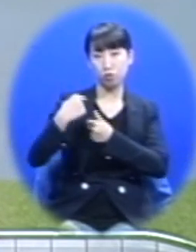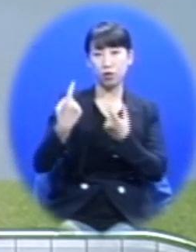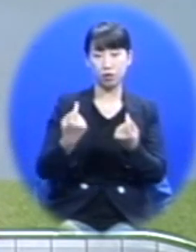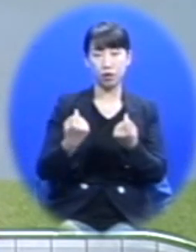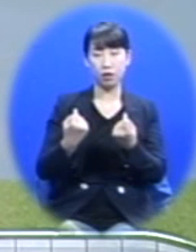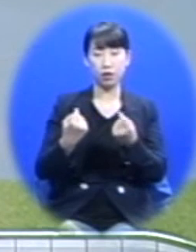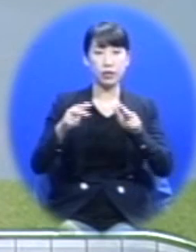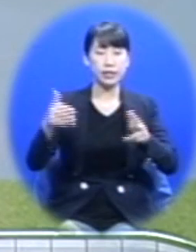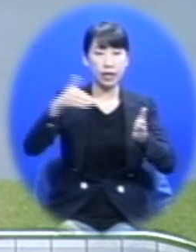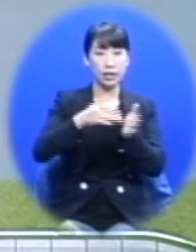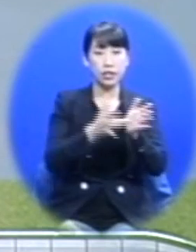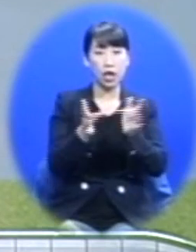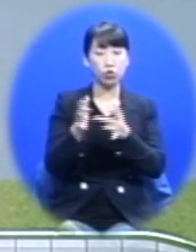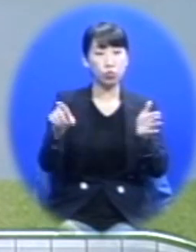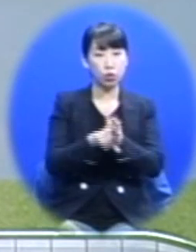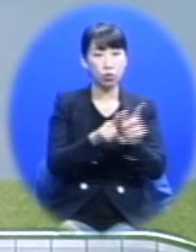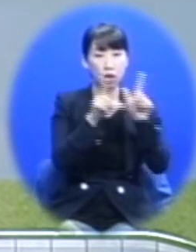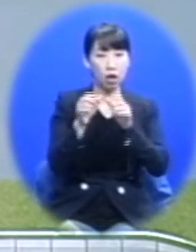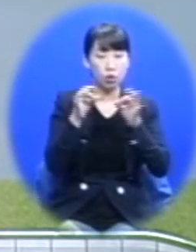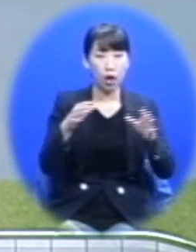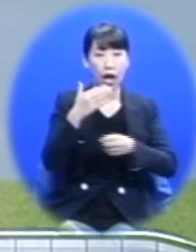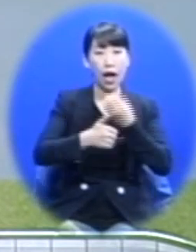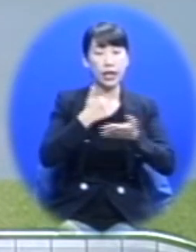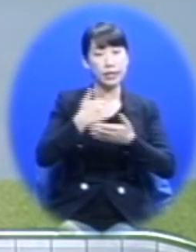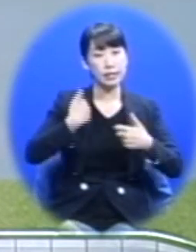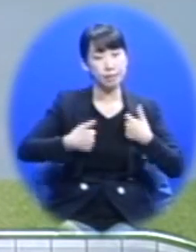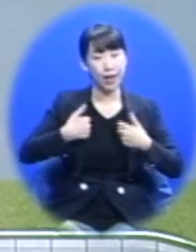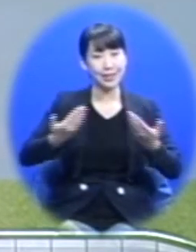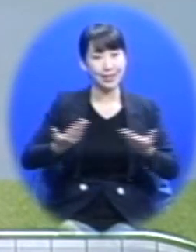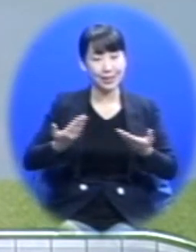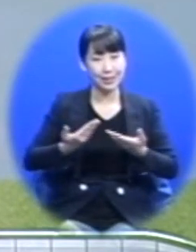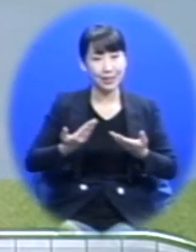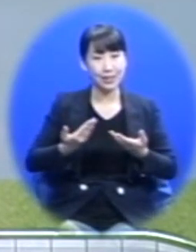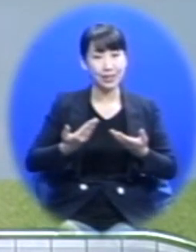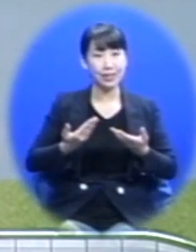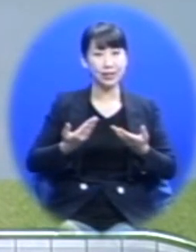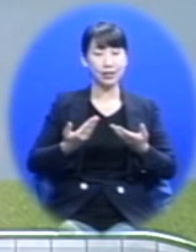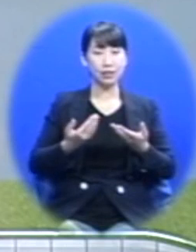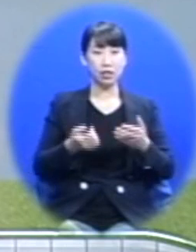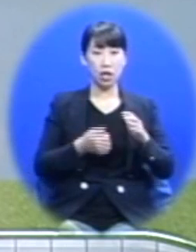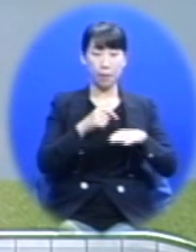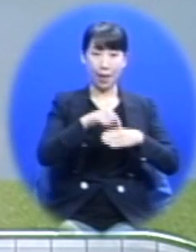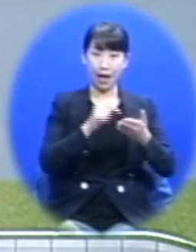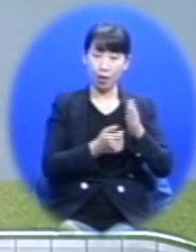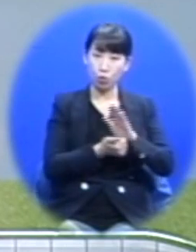예수 믿고 살아오는 동안에 하나님이 기뻐하시는 일을 하고 싶은 그런 마음의 소원이